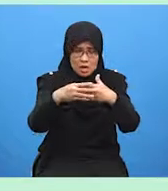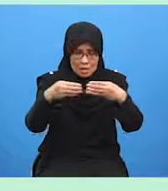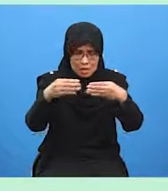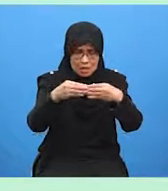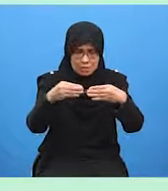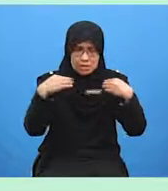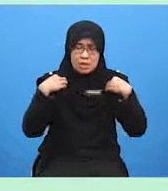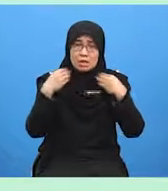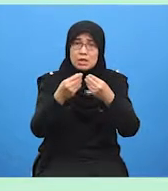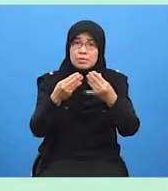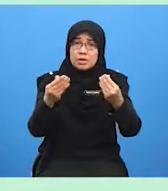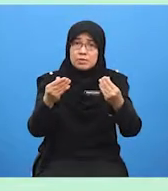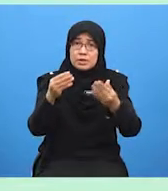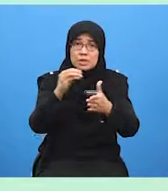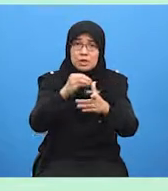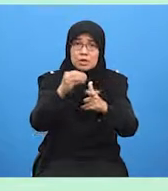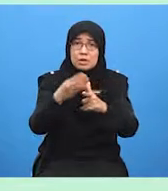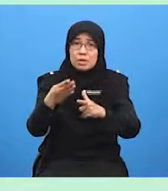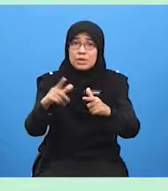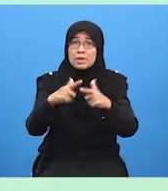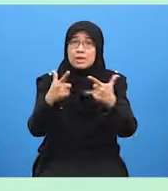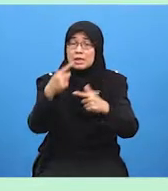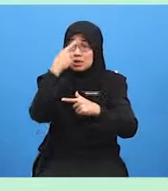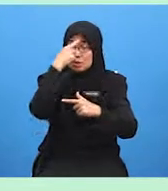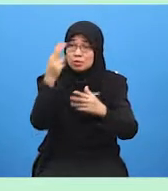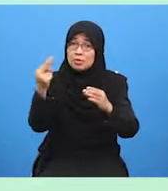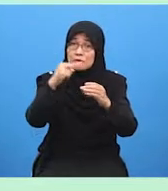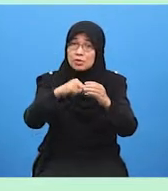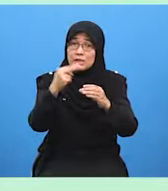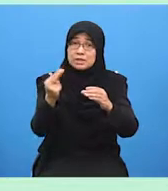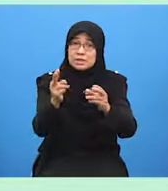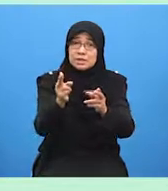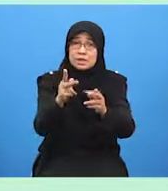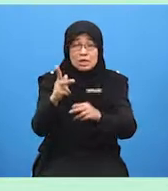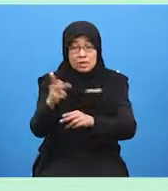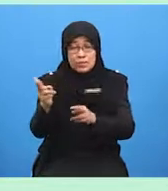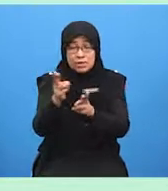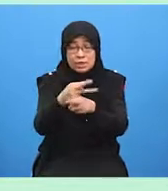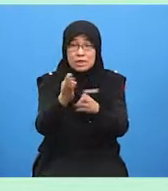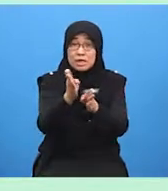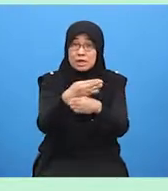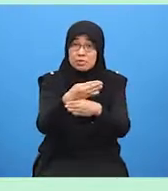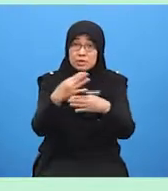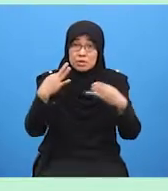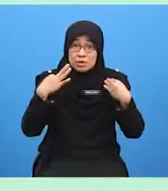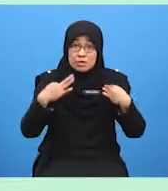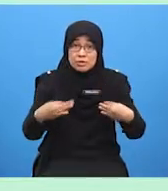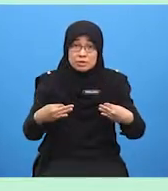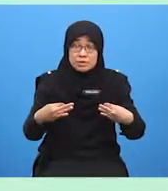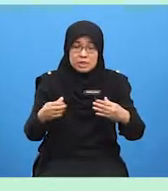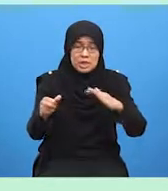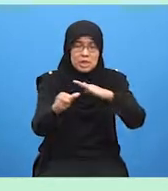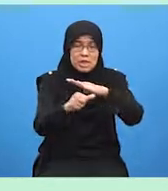bahan lain bagi menghasilkan produk reka bentuk fashion. Cantuman adalah asas kepada